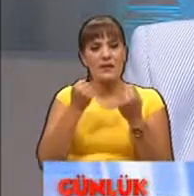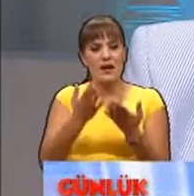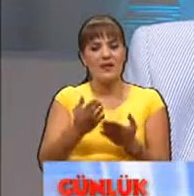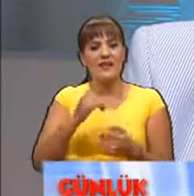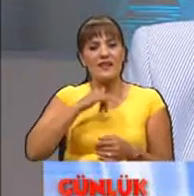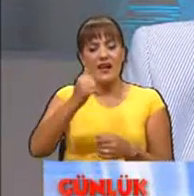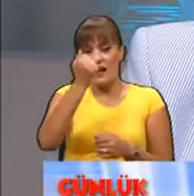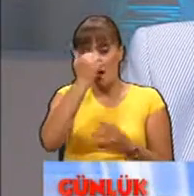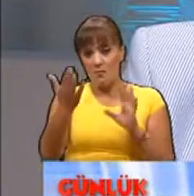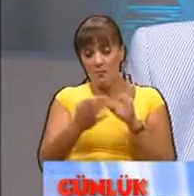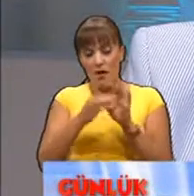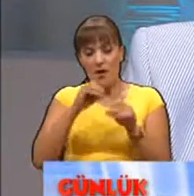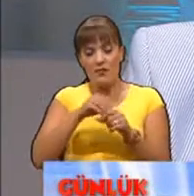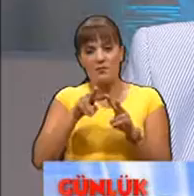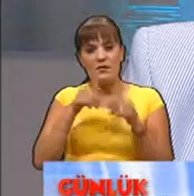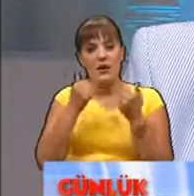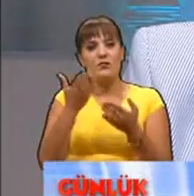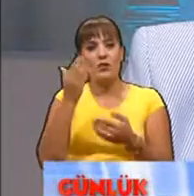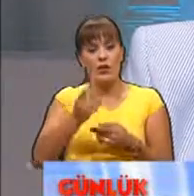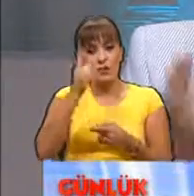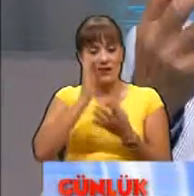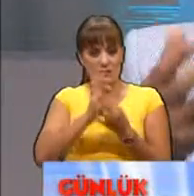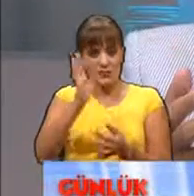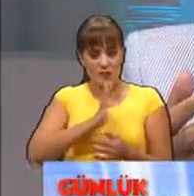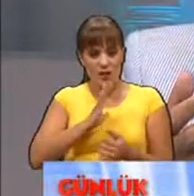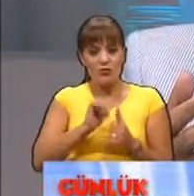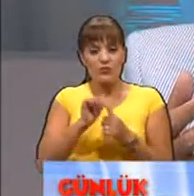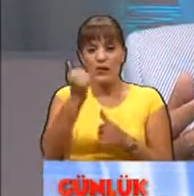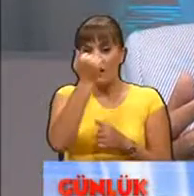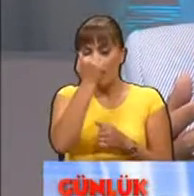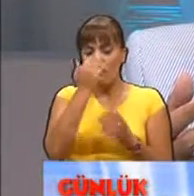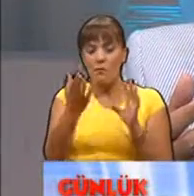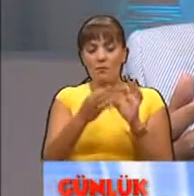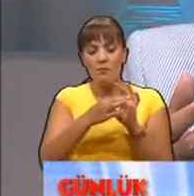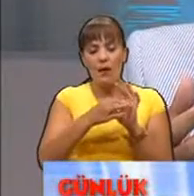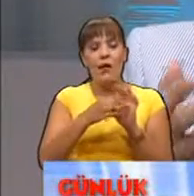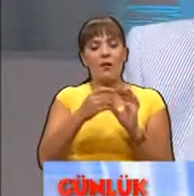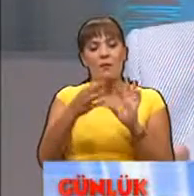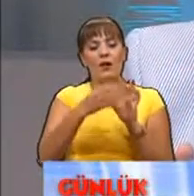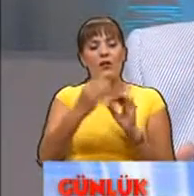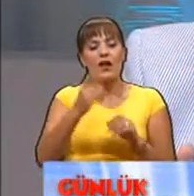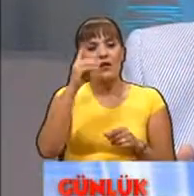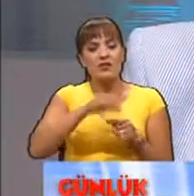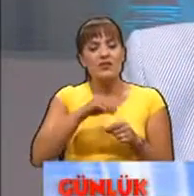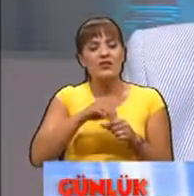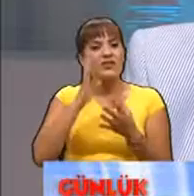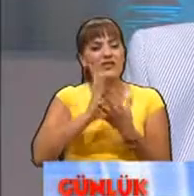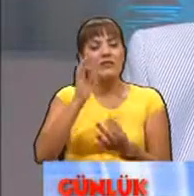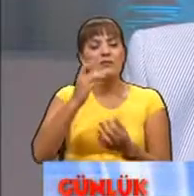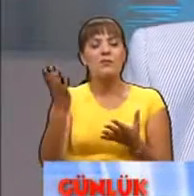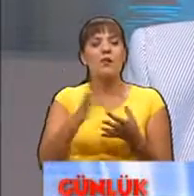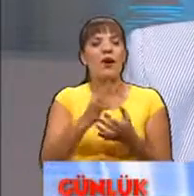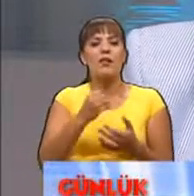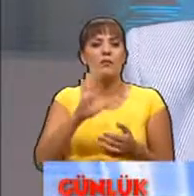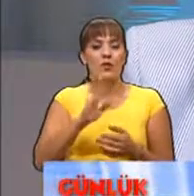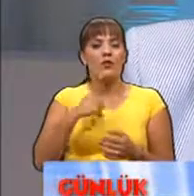yakın kan bağı bakımından mirasçı olan bir kimse var ise uzak kan bağı ile bağlı olan kişi miras alamıyor. Evet. Çocuk yakın kan bağı